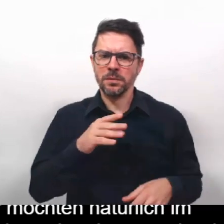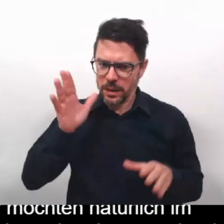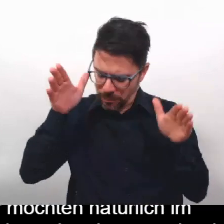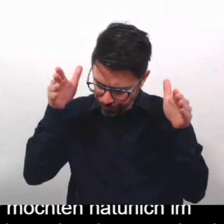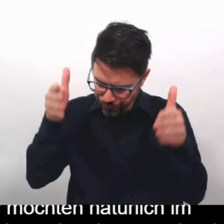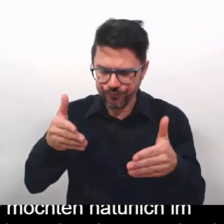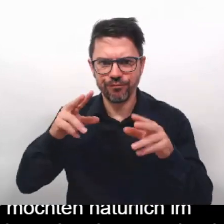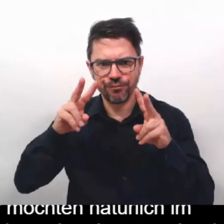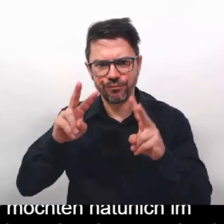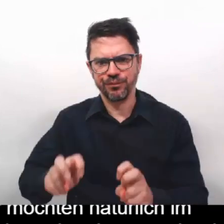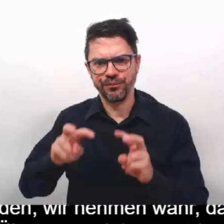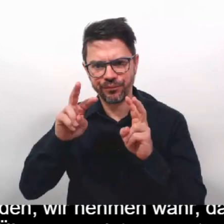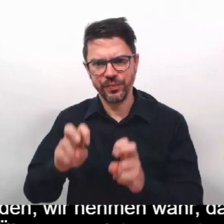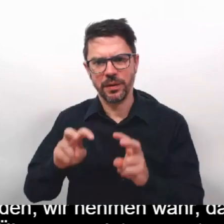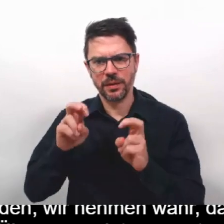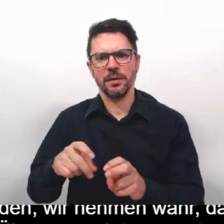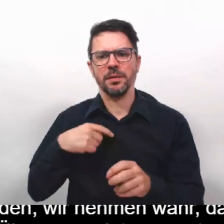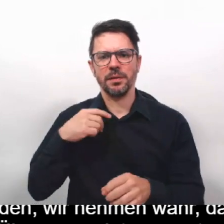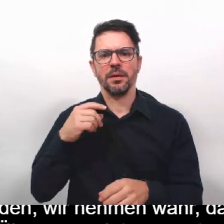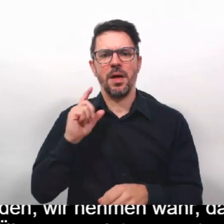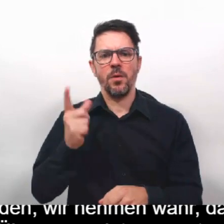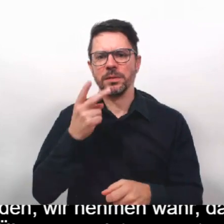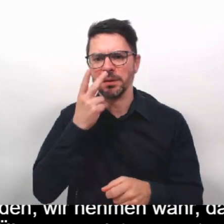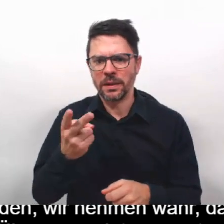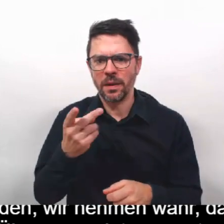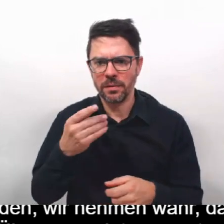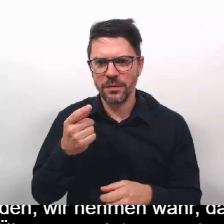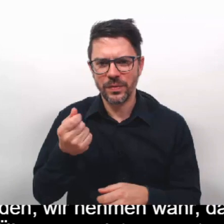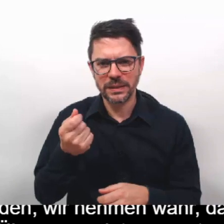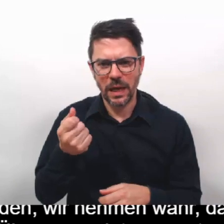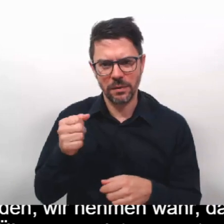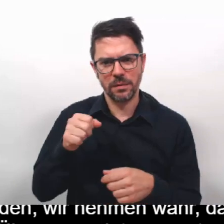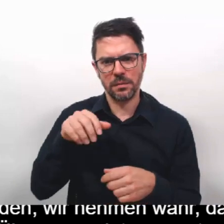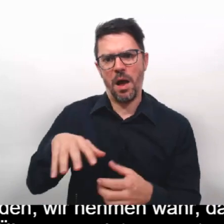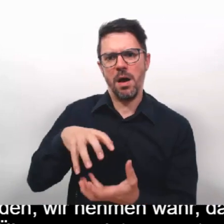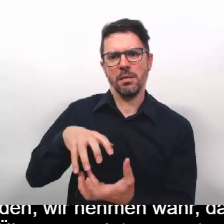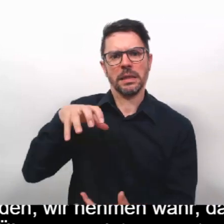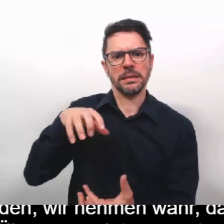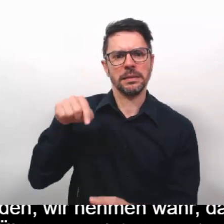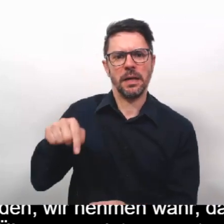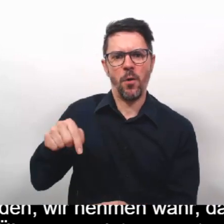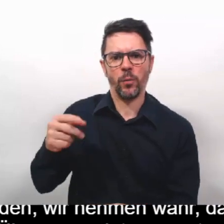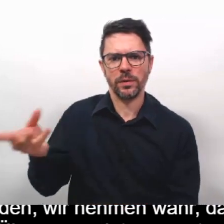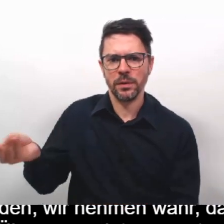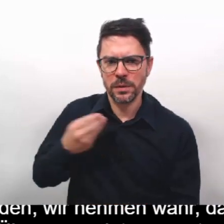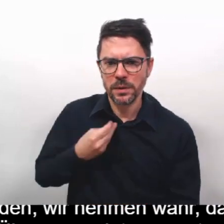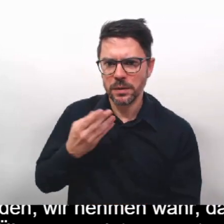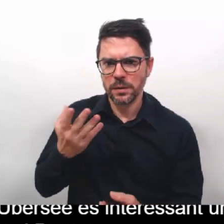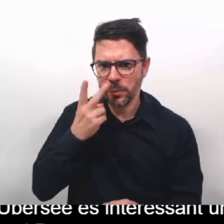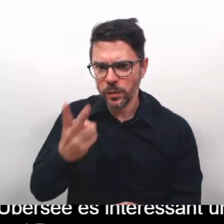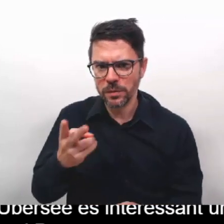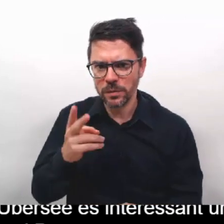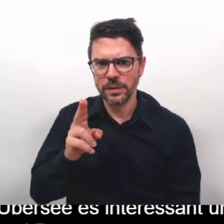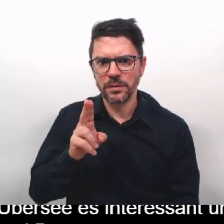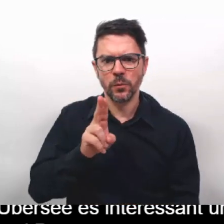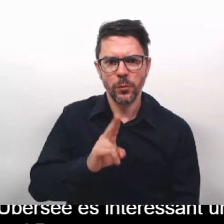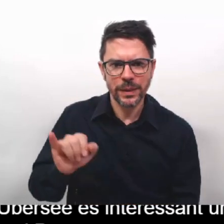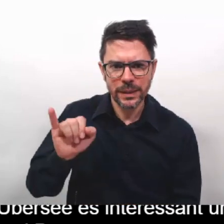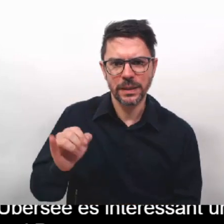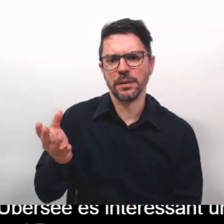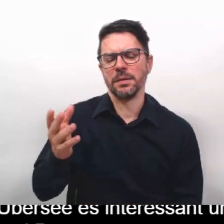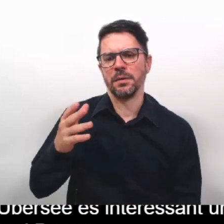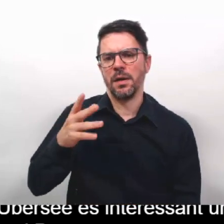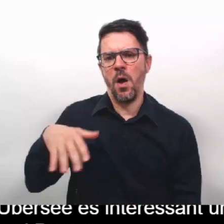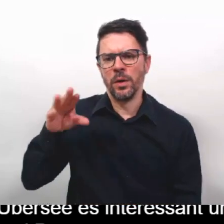übertragen das Berufungsrecht endgültig auf die Hochschulen. Wir schaffen Tenure-Track-Professuren, mit denen wir an der ein oder anderen